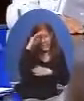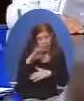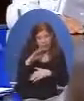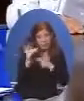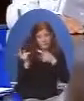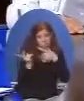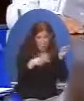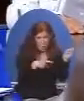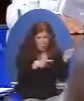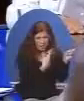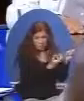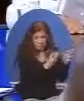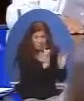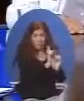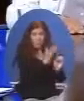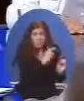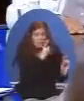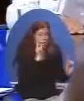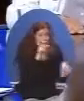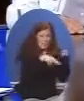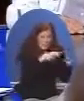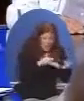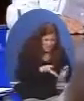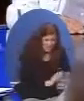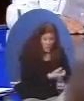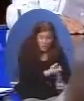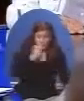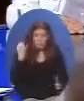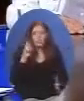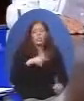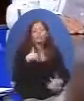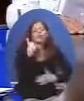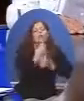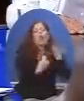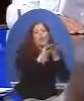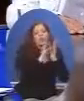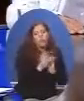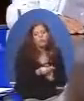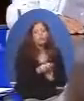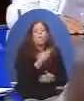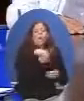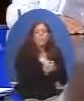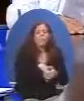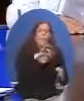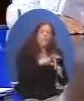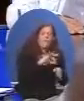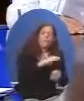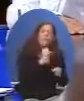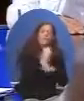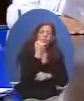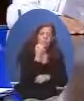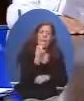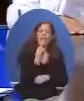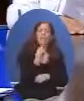מבית החולים, מרשות אמו עוד לפני שהיא ילדה אותו, יש תהליך שלם שמעורבים בו, גם עובדים סוציאליים, גם רופאים, גם אחיות,